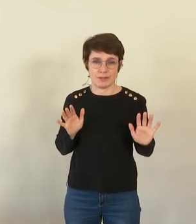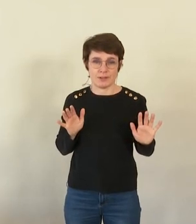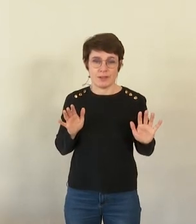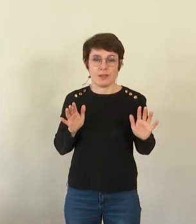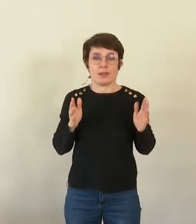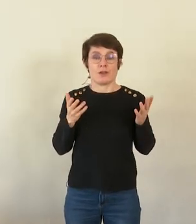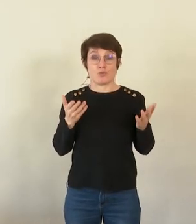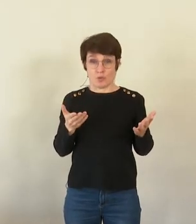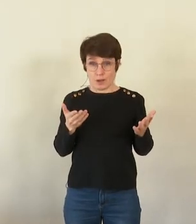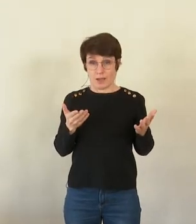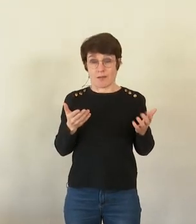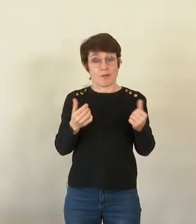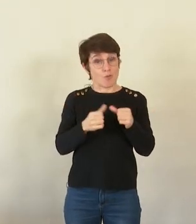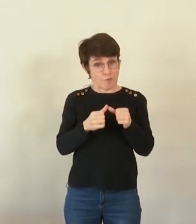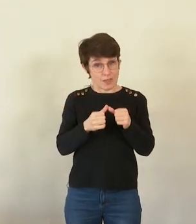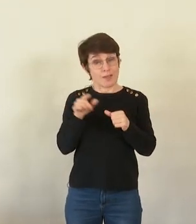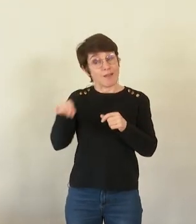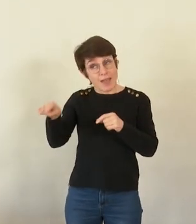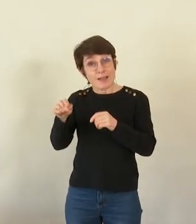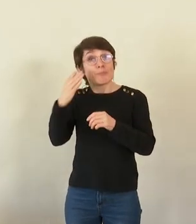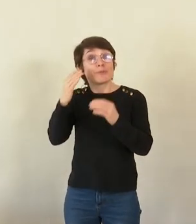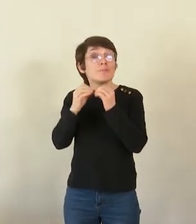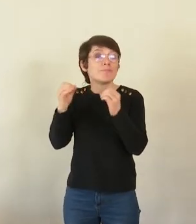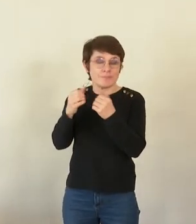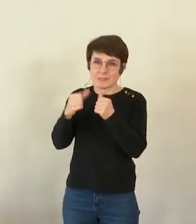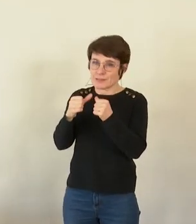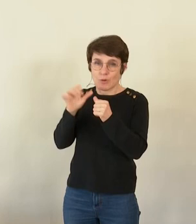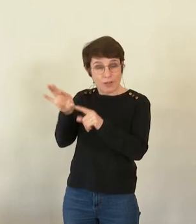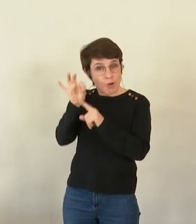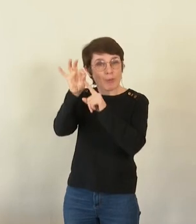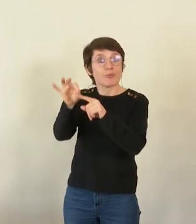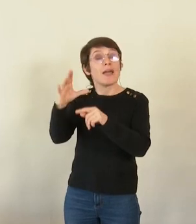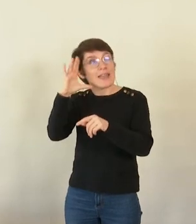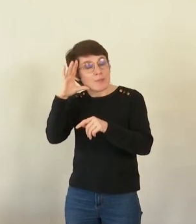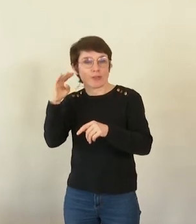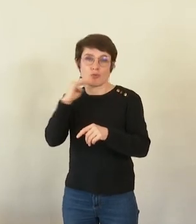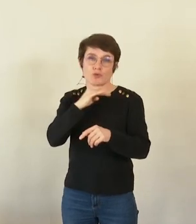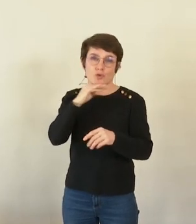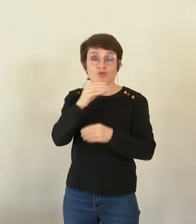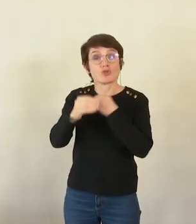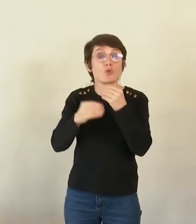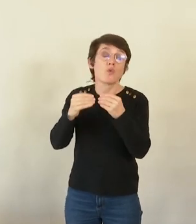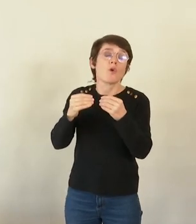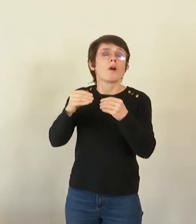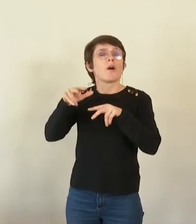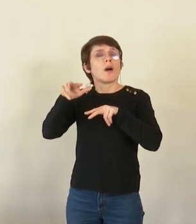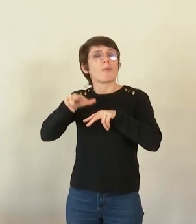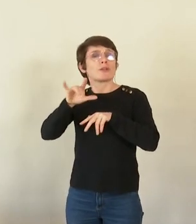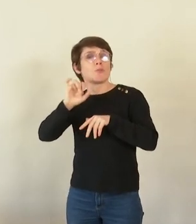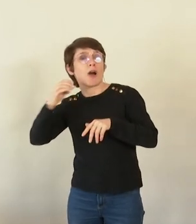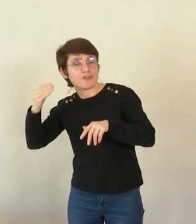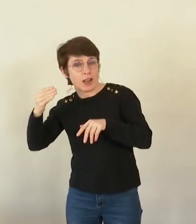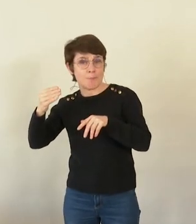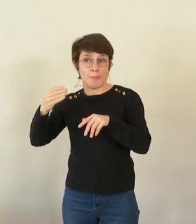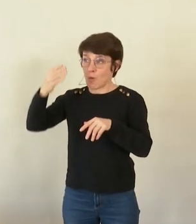droit ce sont l'hébergement d'urgence financé par l'État et le logement social dont les besoins sont grandissants suite notamment aux attaques